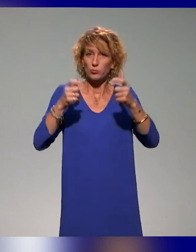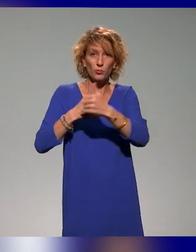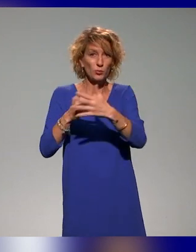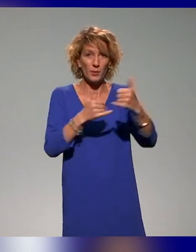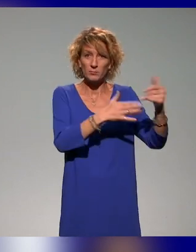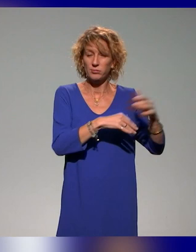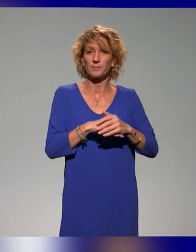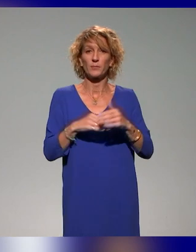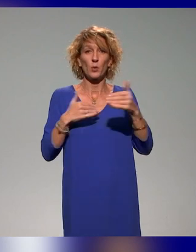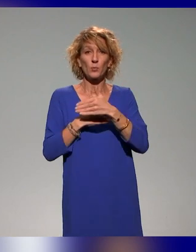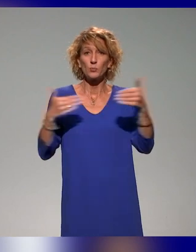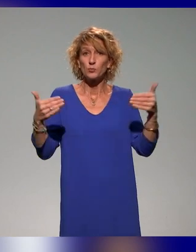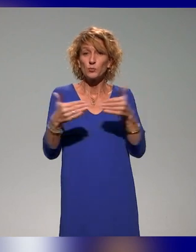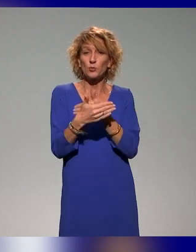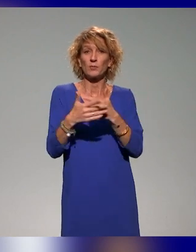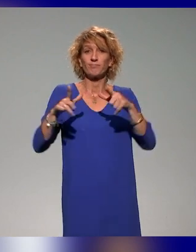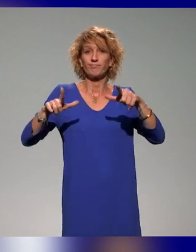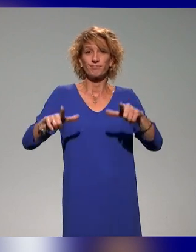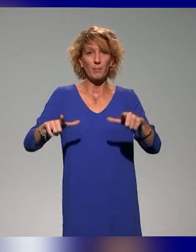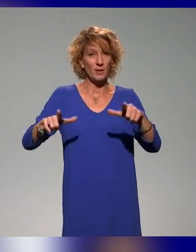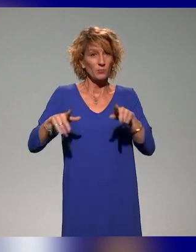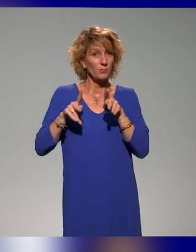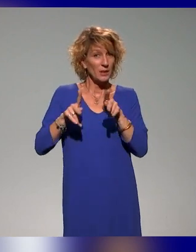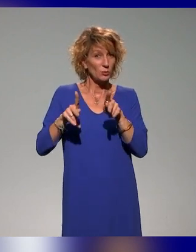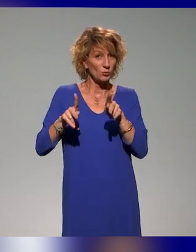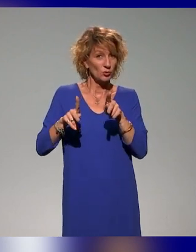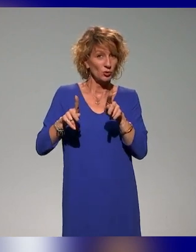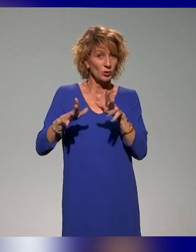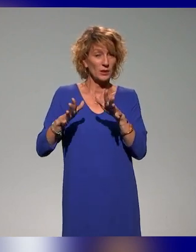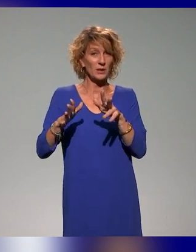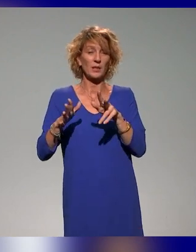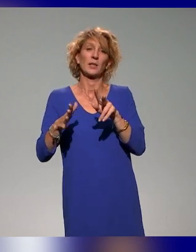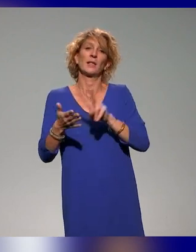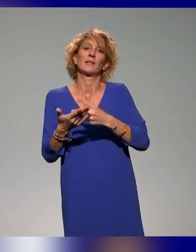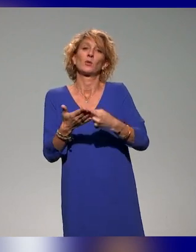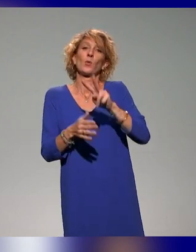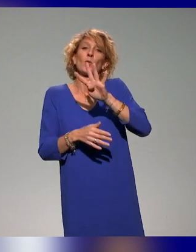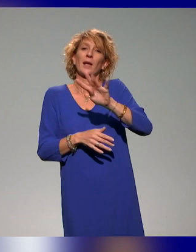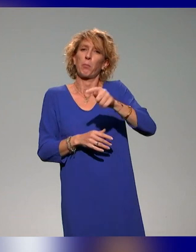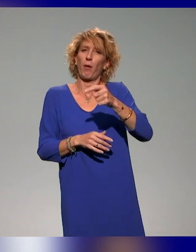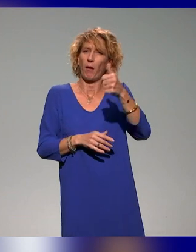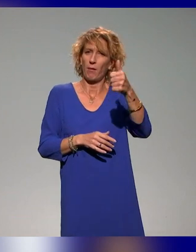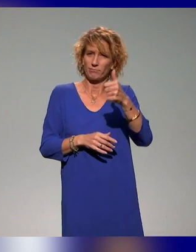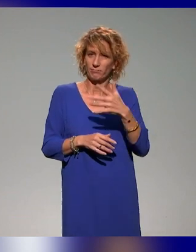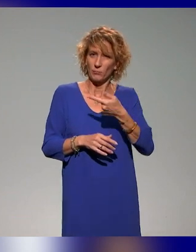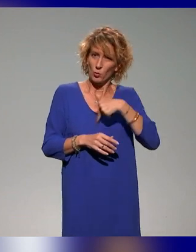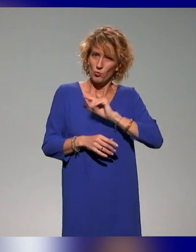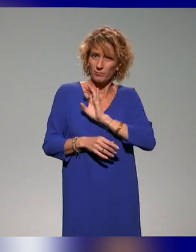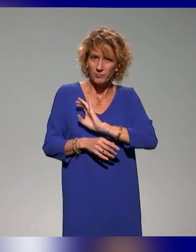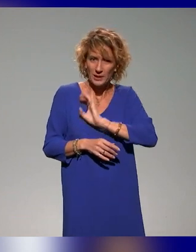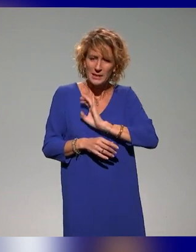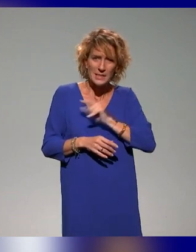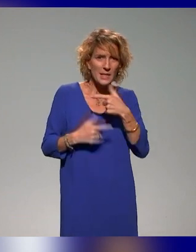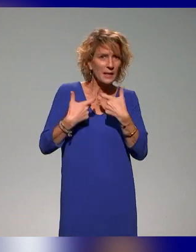Donc Moodle, la plateforme pédagogique Moodle version 4.1, c'est précis, hein, on a testé pour vous son